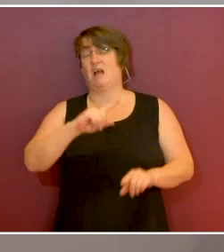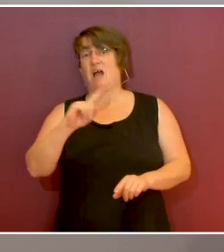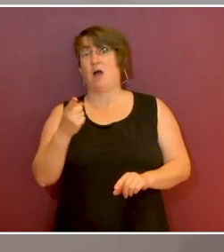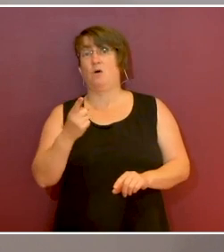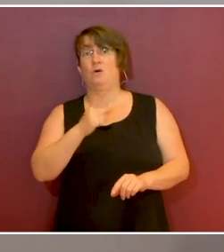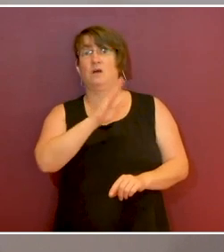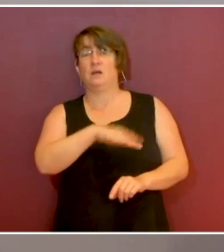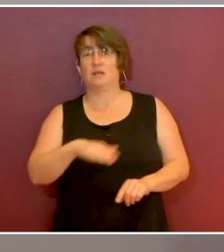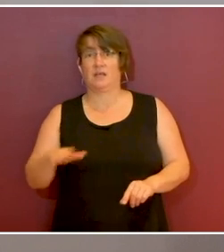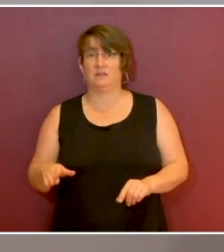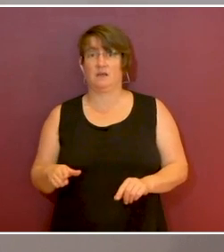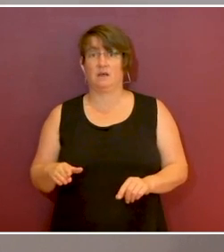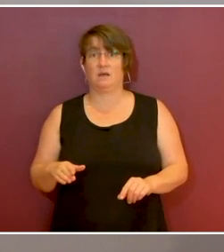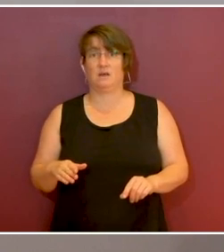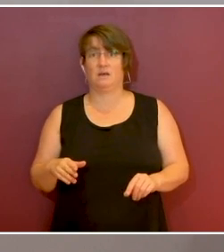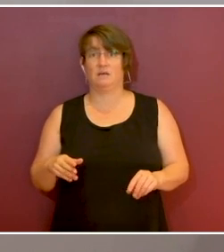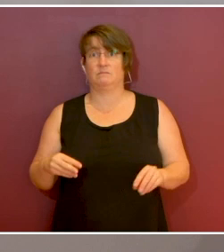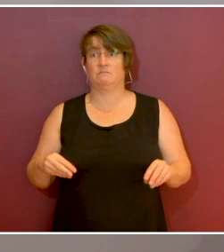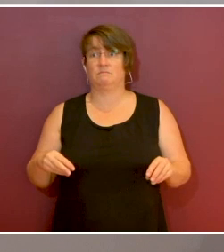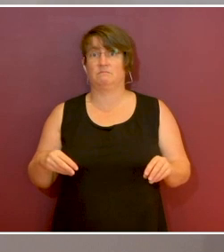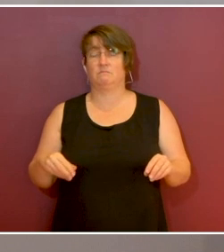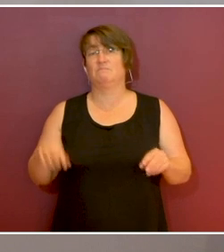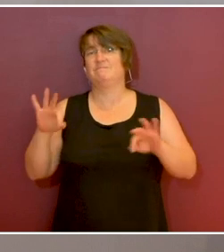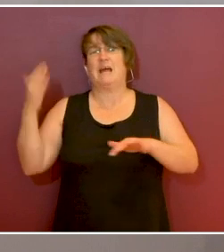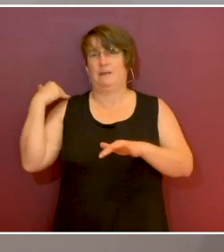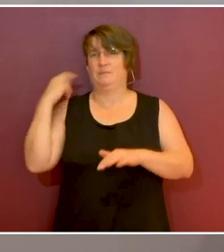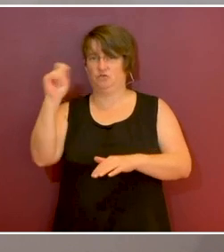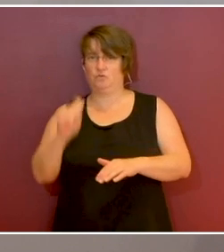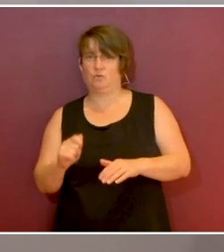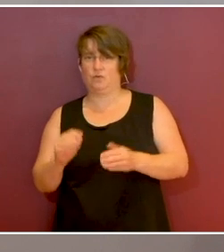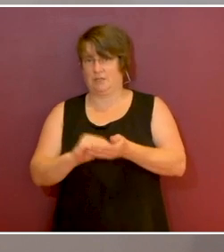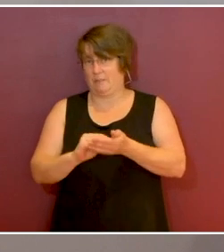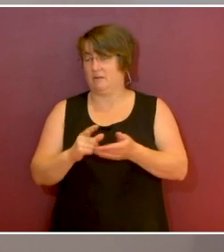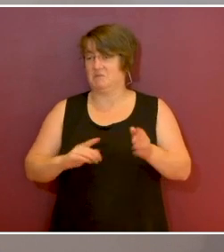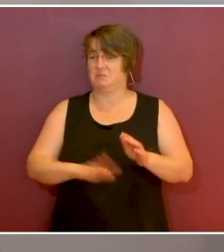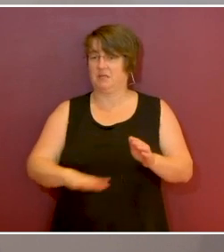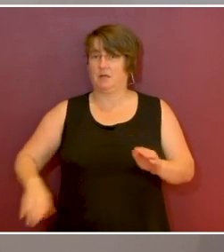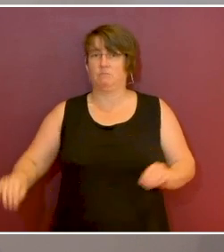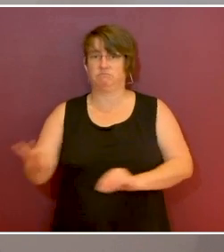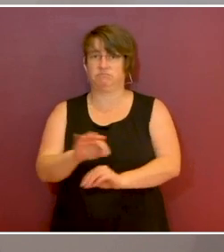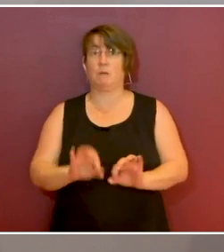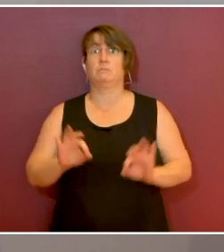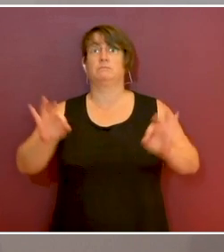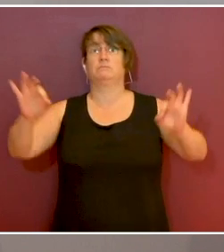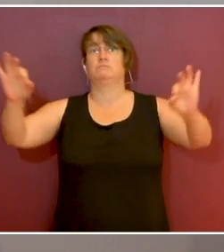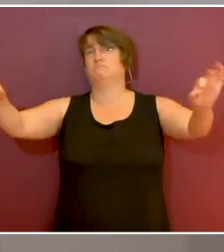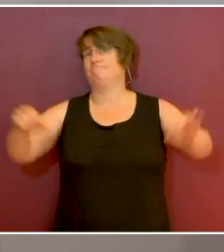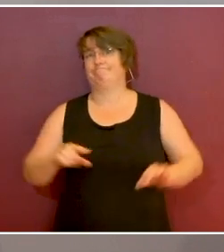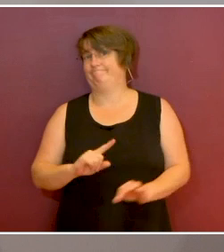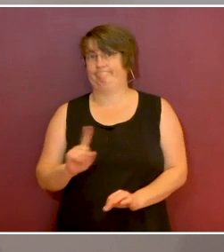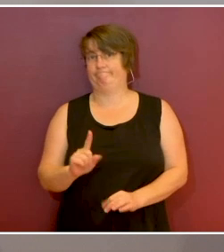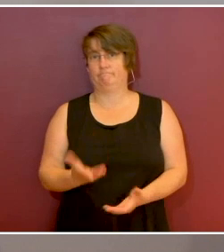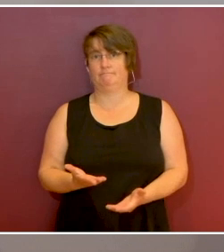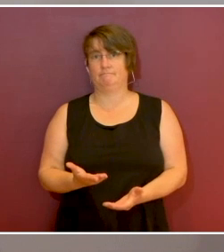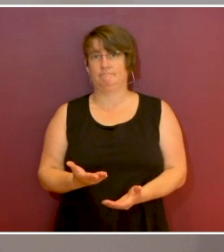offensichtlich, jedenfalls diejenigen, die an der Studie teilgenommen haben, jetzt nicht zur Verbreitung beigetragen haben. Und das wird, sollte